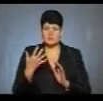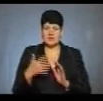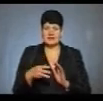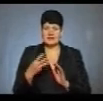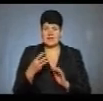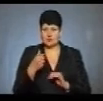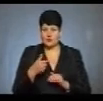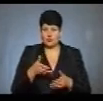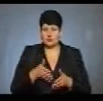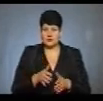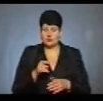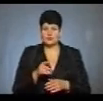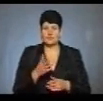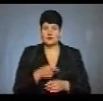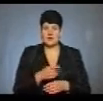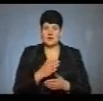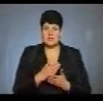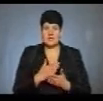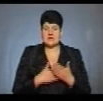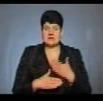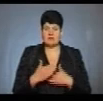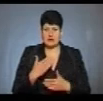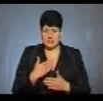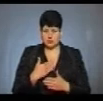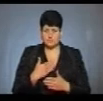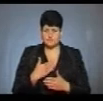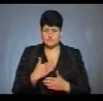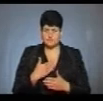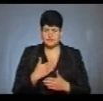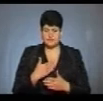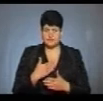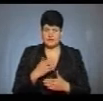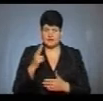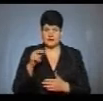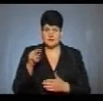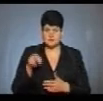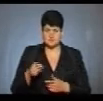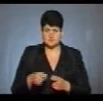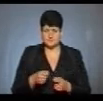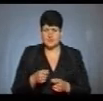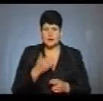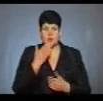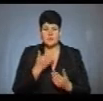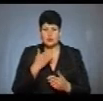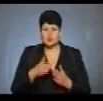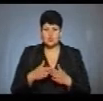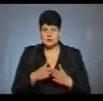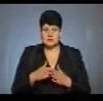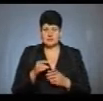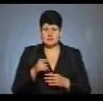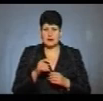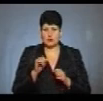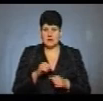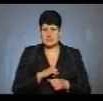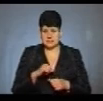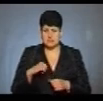1953 року народження. Вона є інвалідом опорно-рухового апарату. Опитували її сусідів. Жінка проте могла